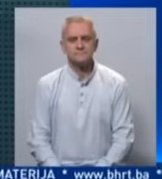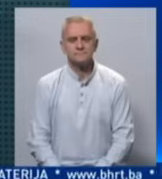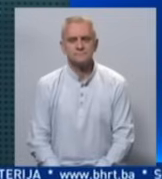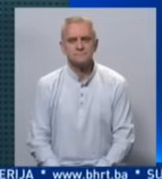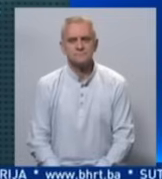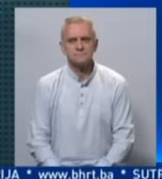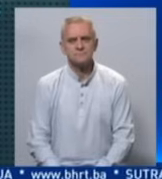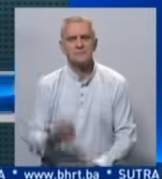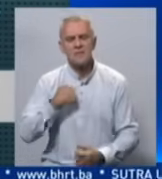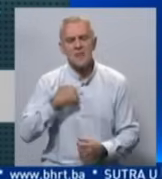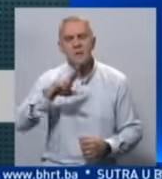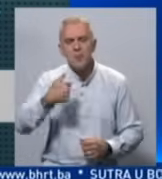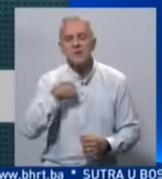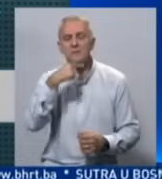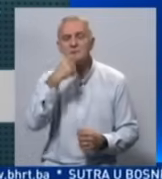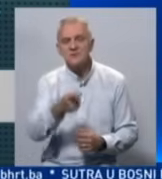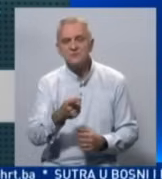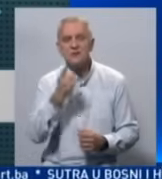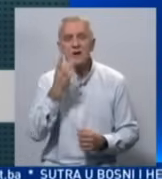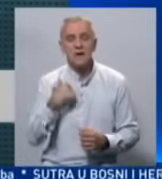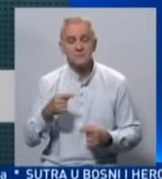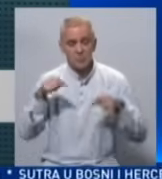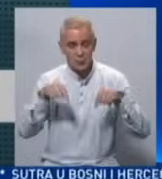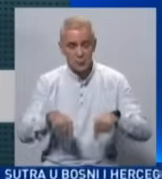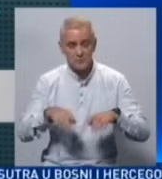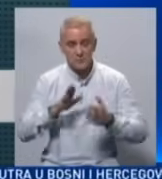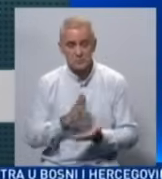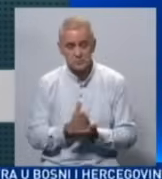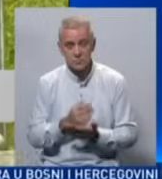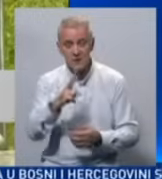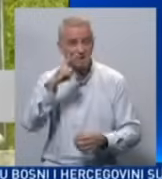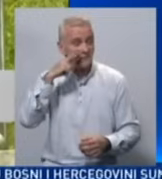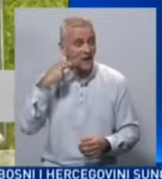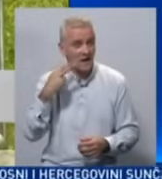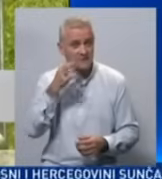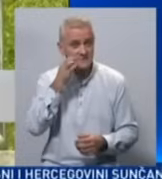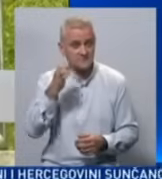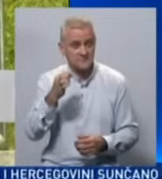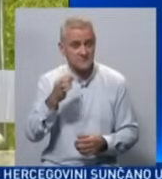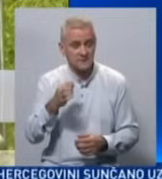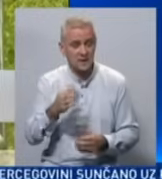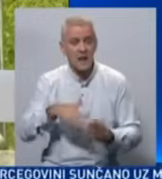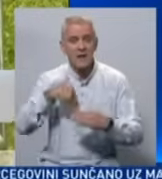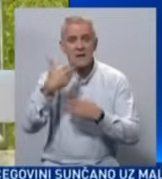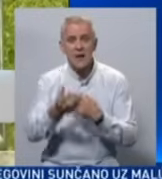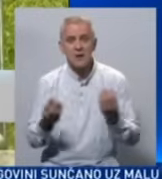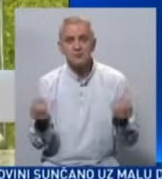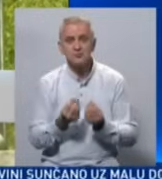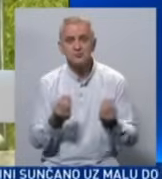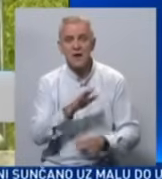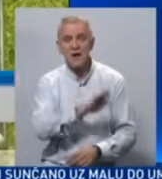Ja moram reći, kada sjedimo ovdje, dva dana nakon što je